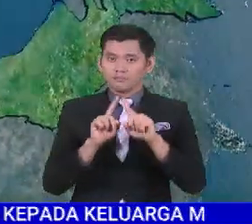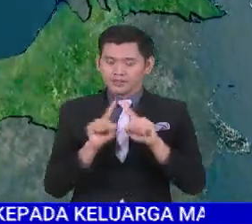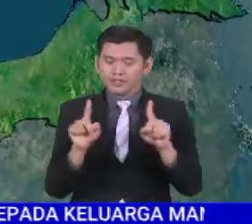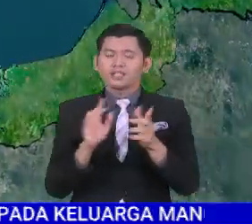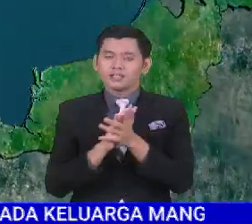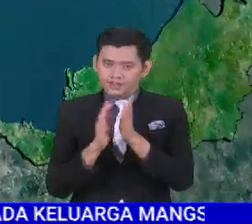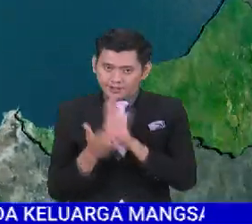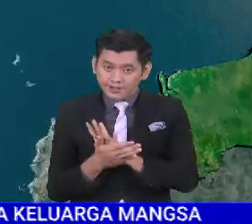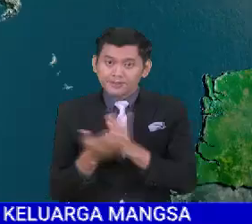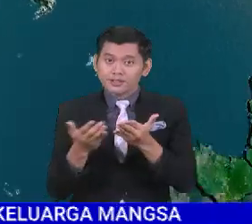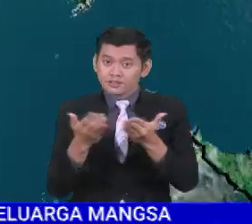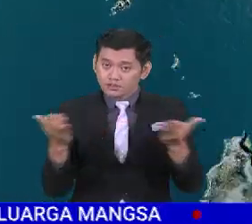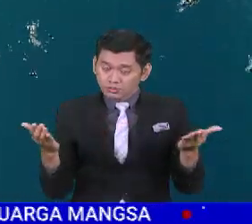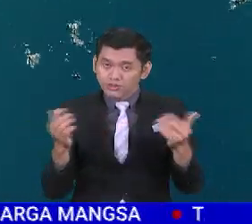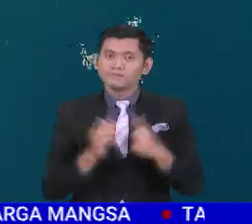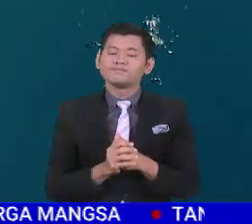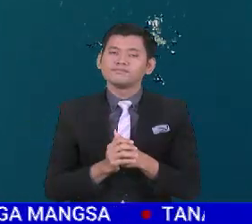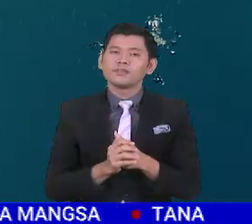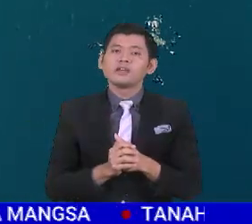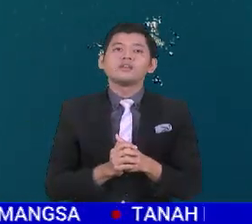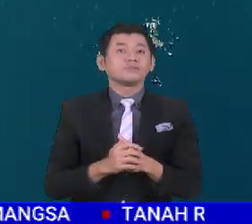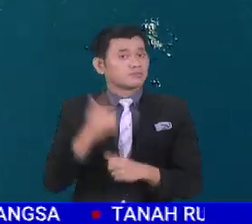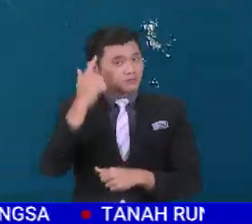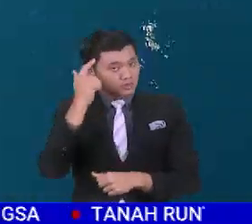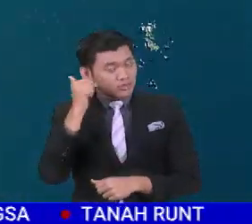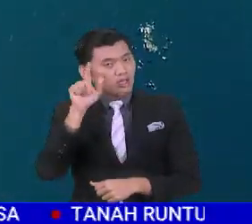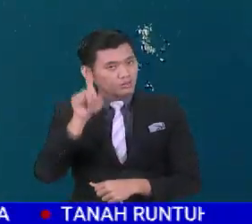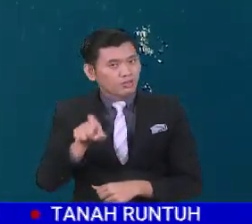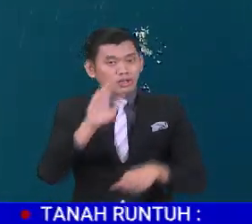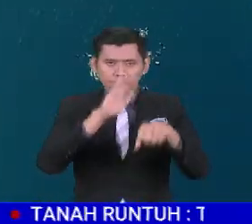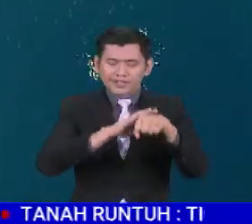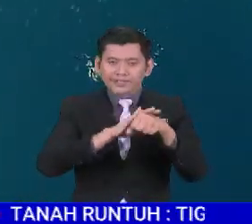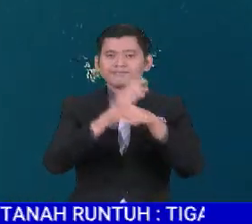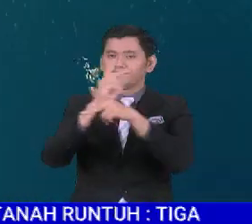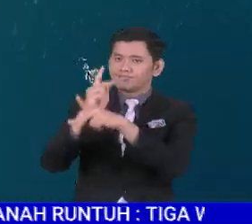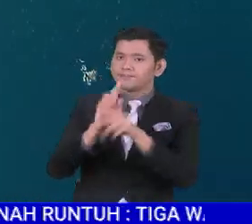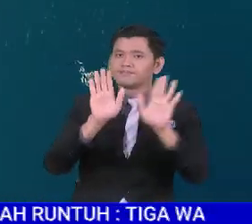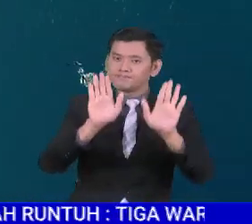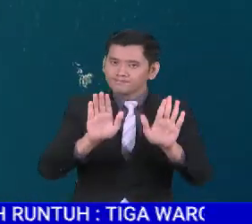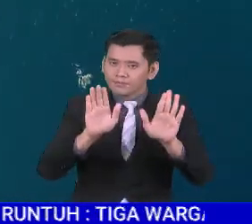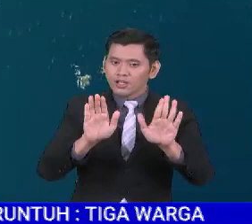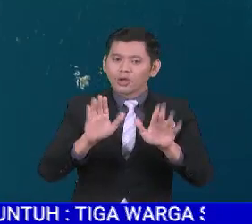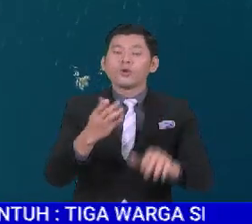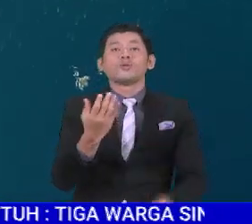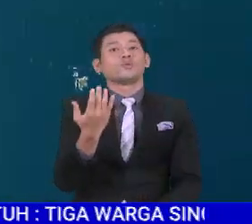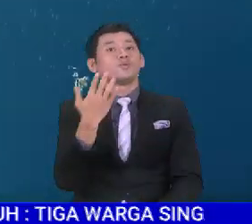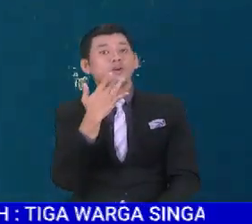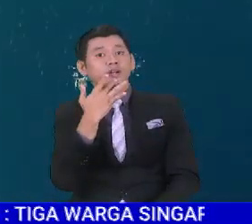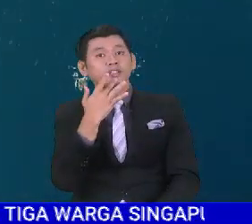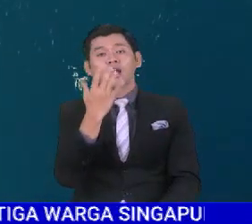demikian, Met Malaysia telah pun mengeluarkan aman hujan berterusan peringkat waspada dan juga jingga